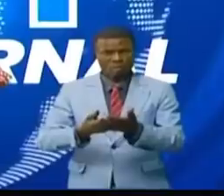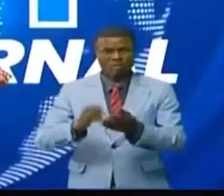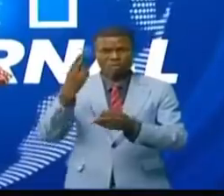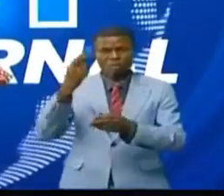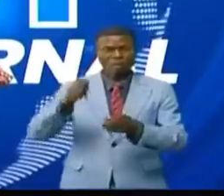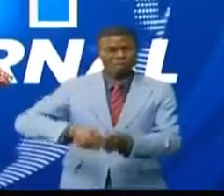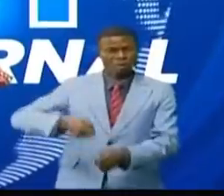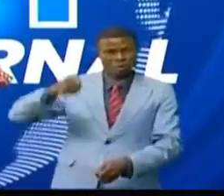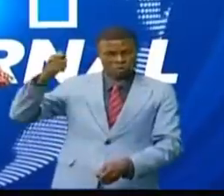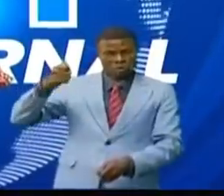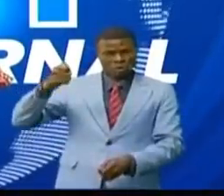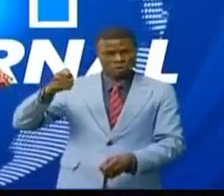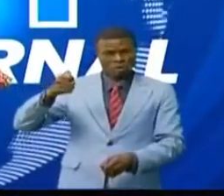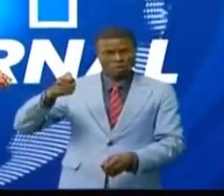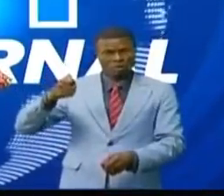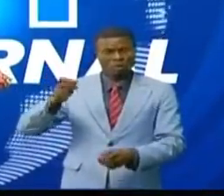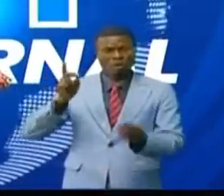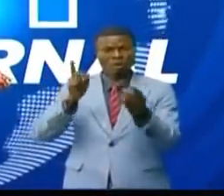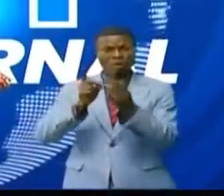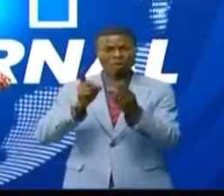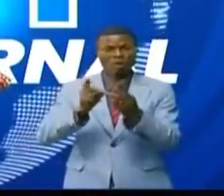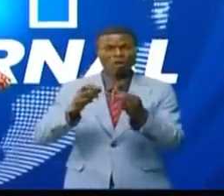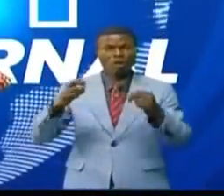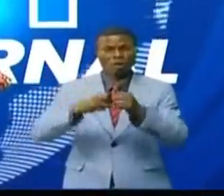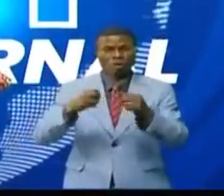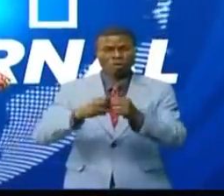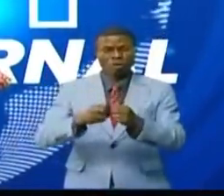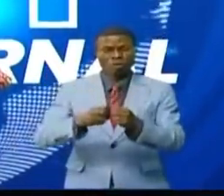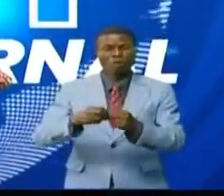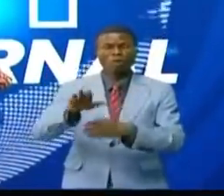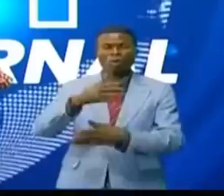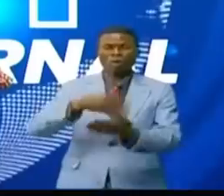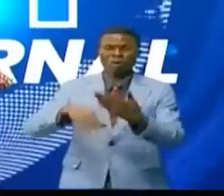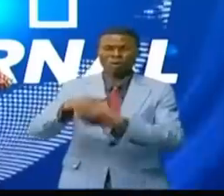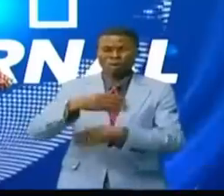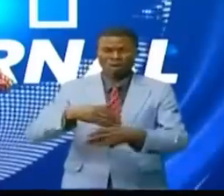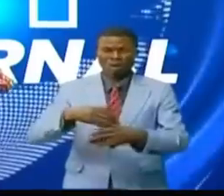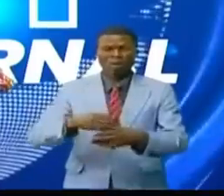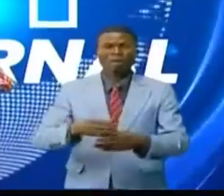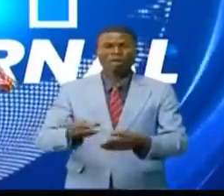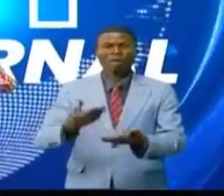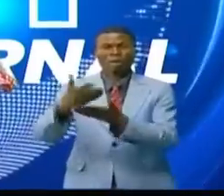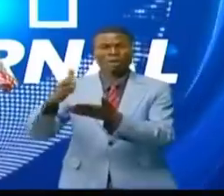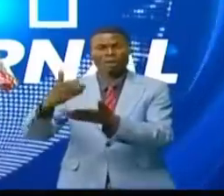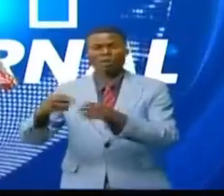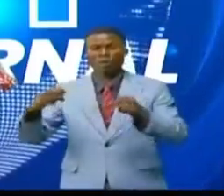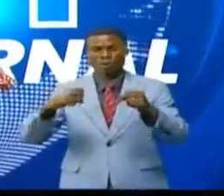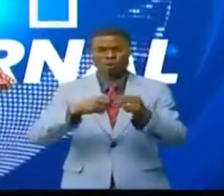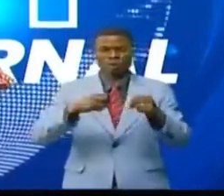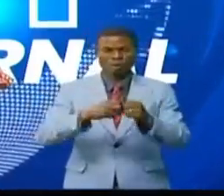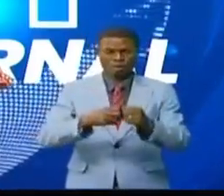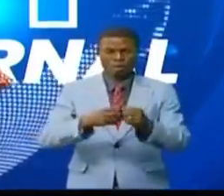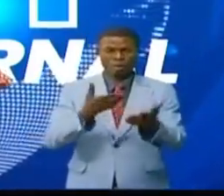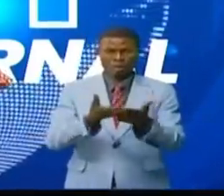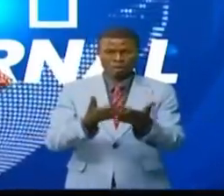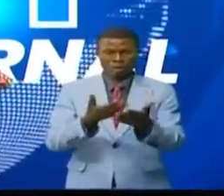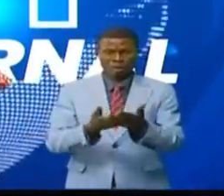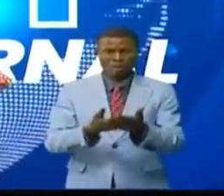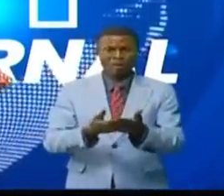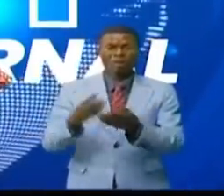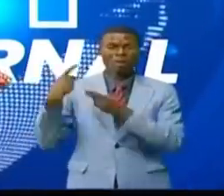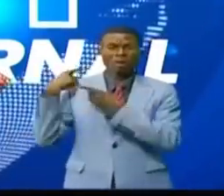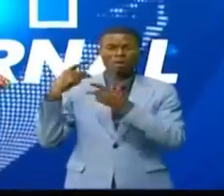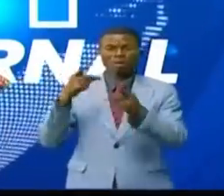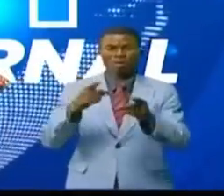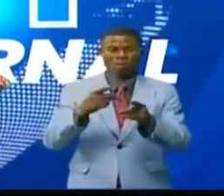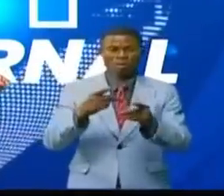par le contractant général électrique, des perturbations dans la fourniture de l'énergie électrique sont observées depuis